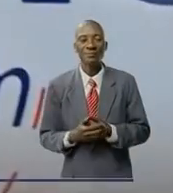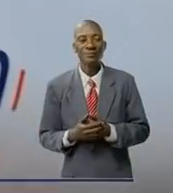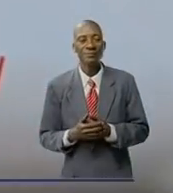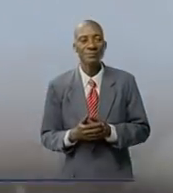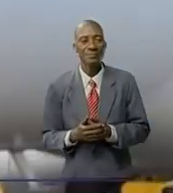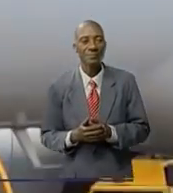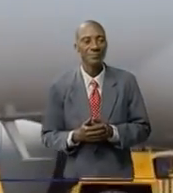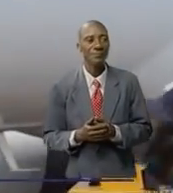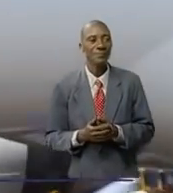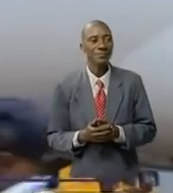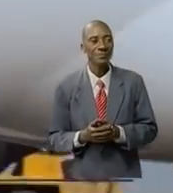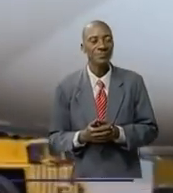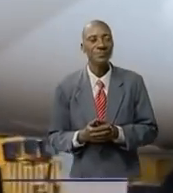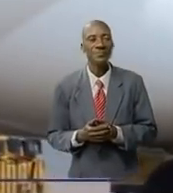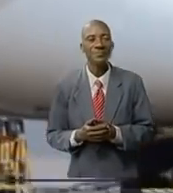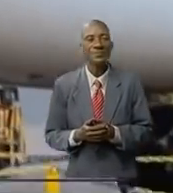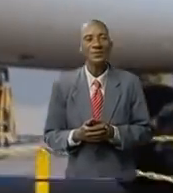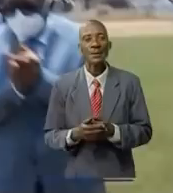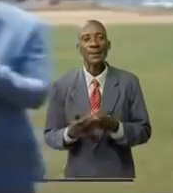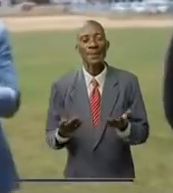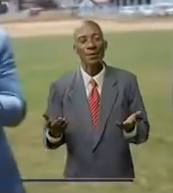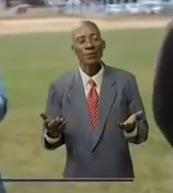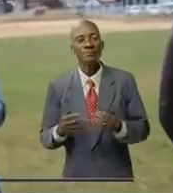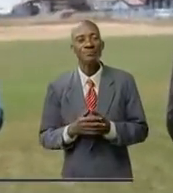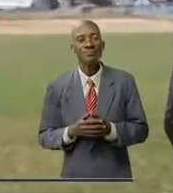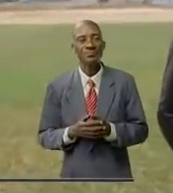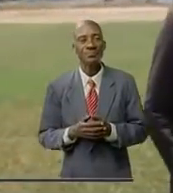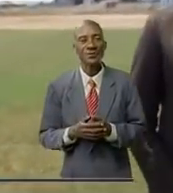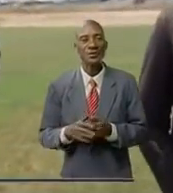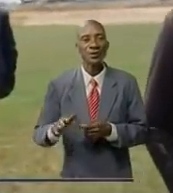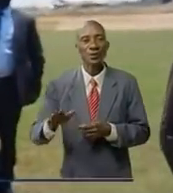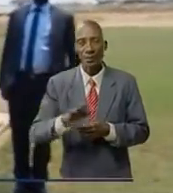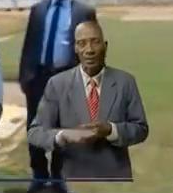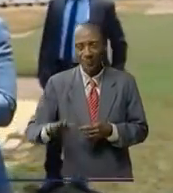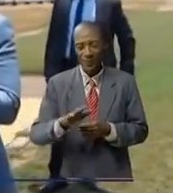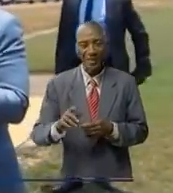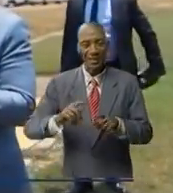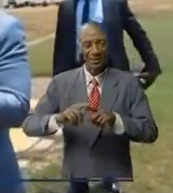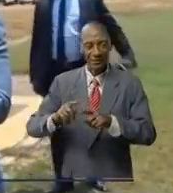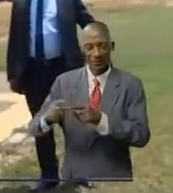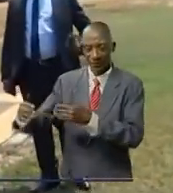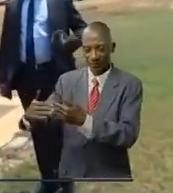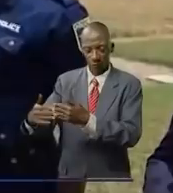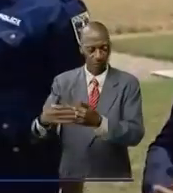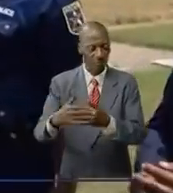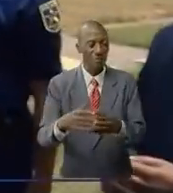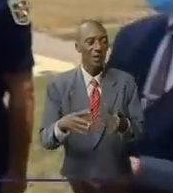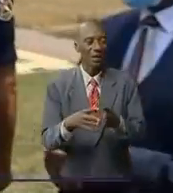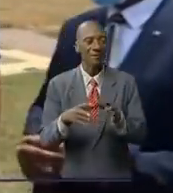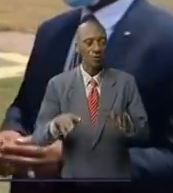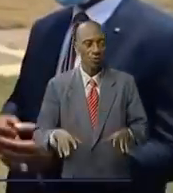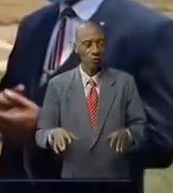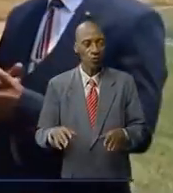Nous avons été très impressionnés de voir que les pays qui nous entourent dans ce monde soient très